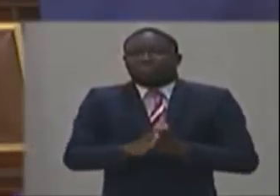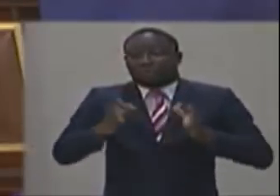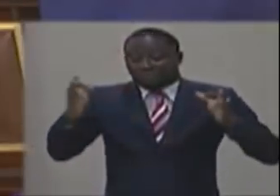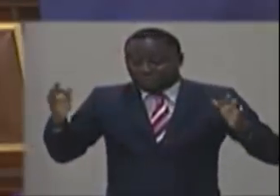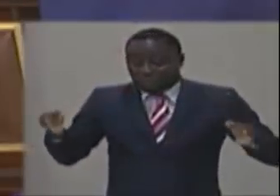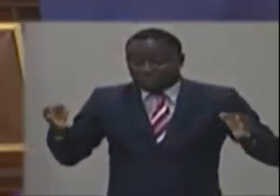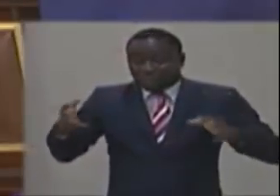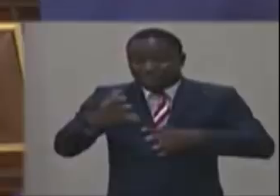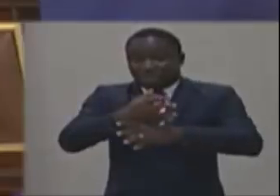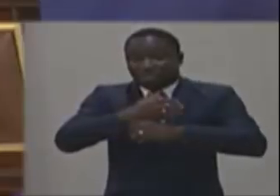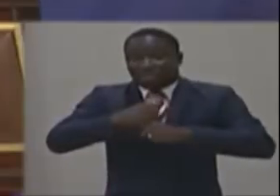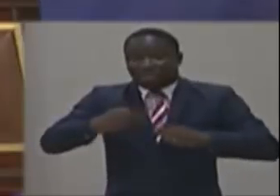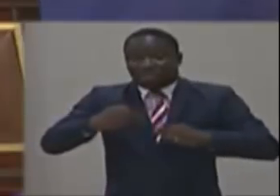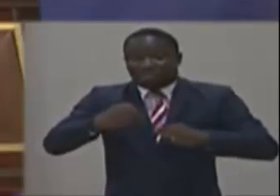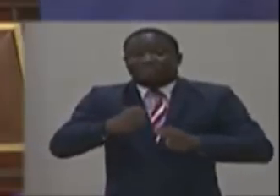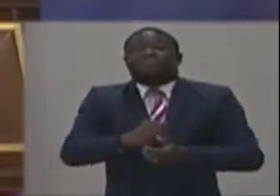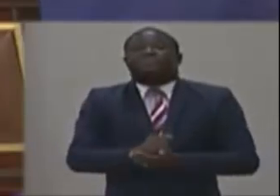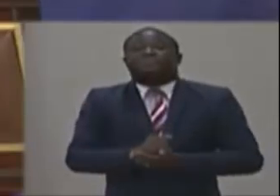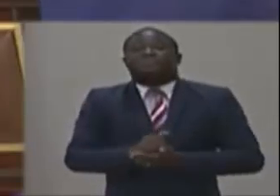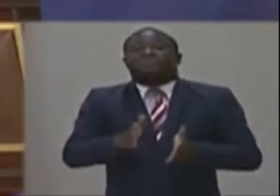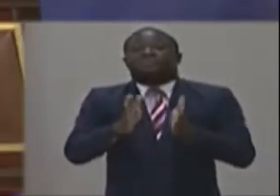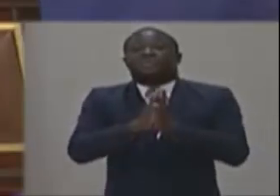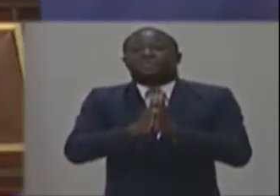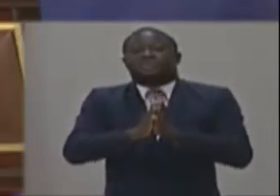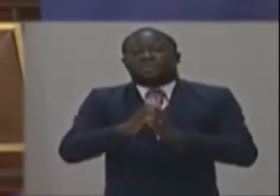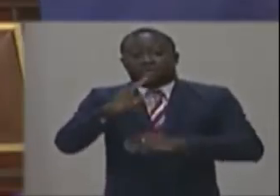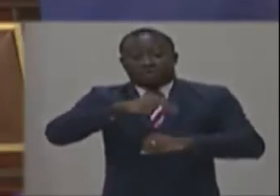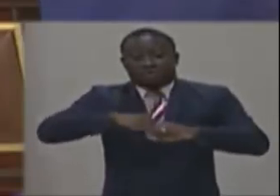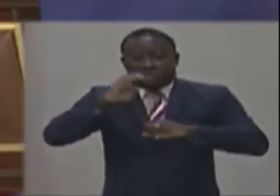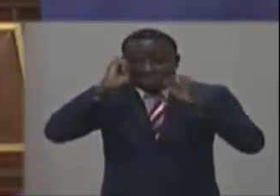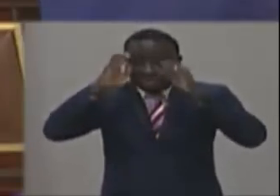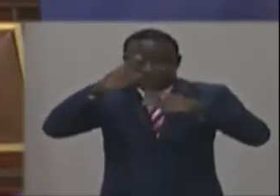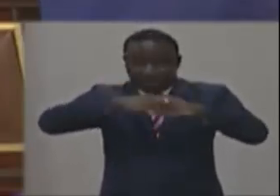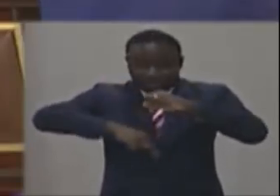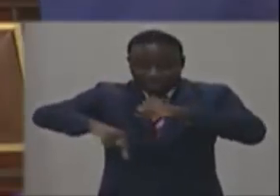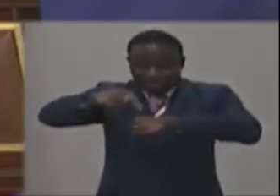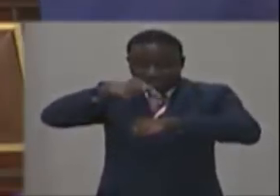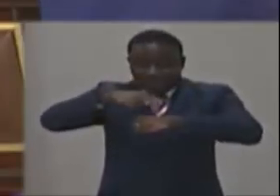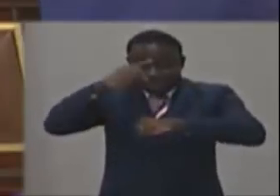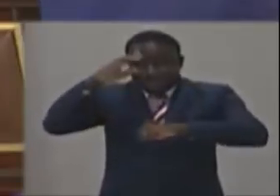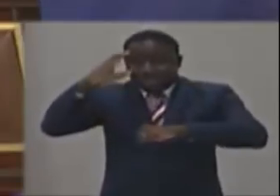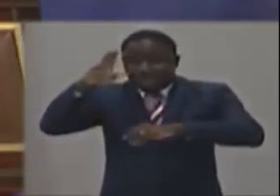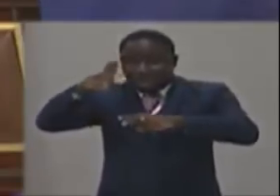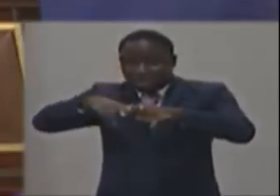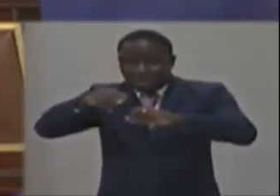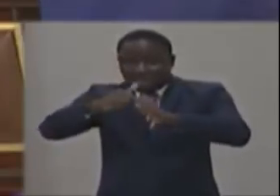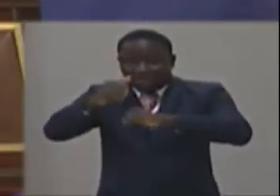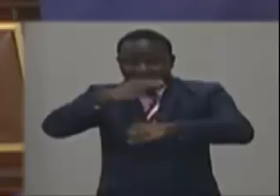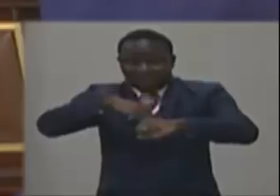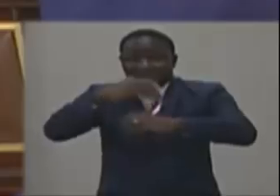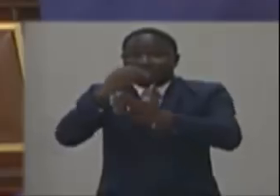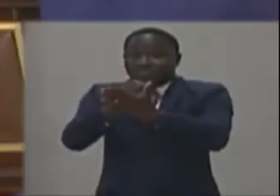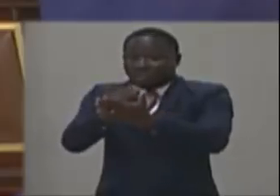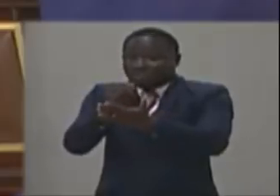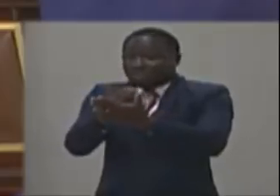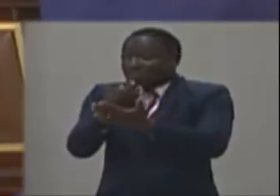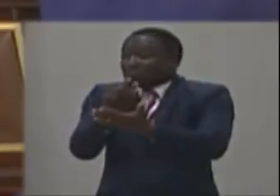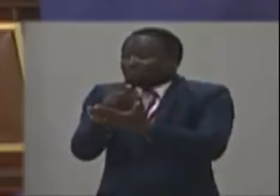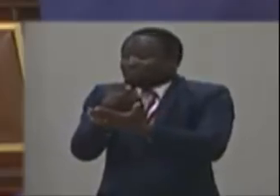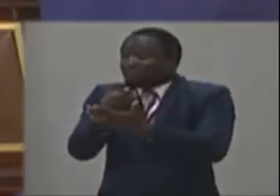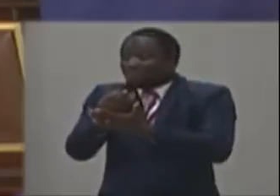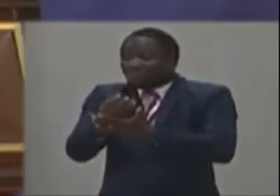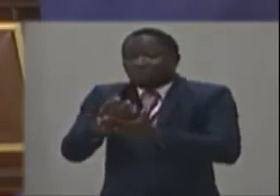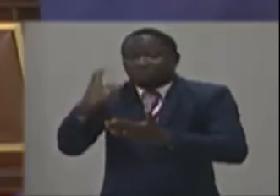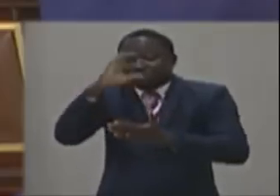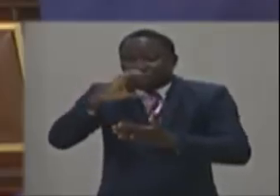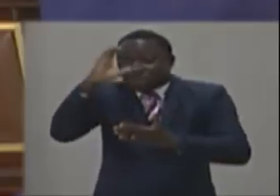décision nou te pran yo. Nou te mande ministre éducation nationale la pou la chita ak ministre finance la pour